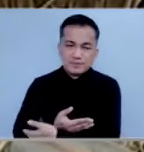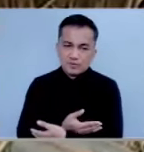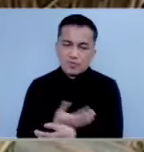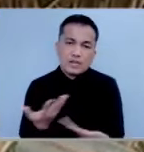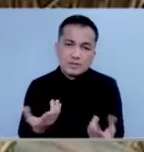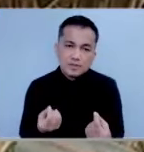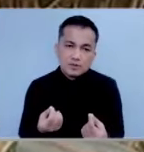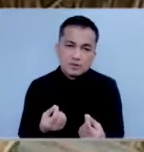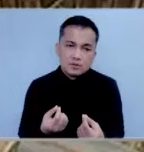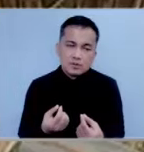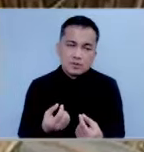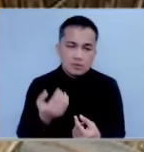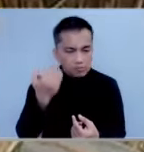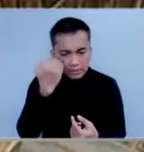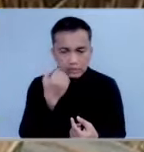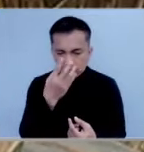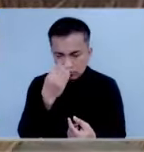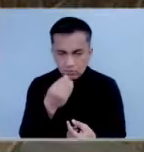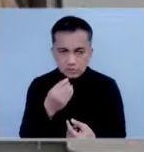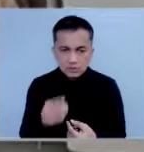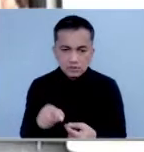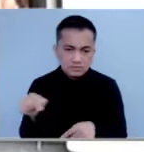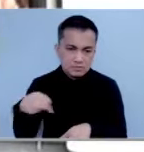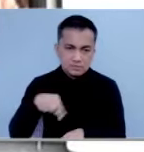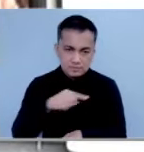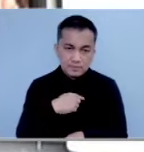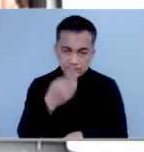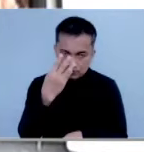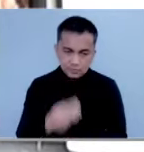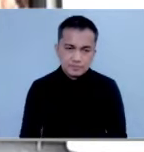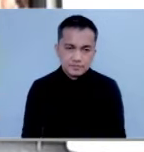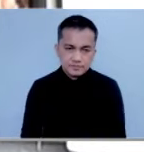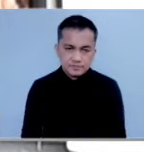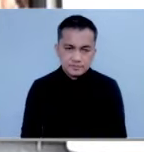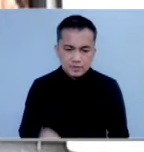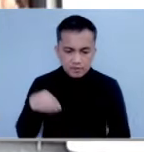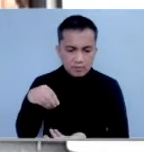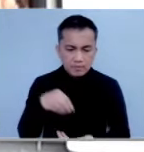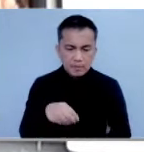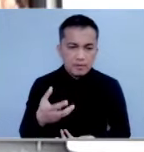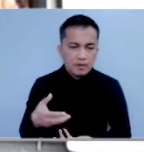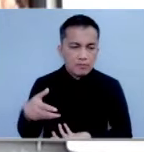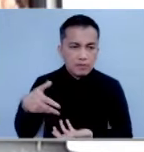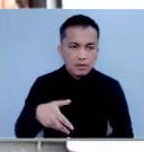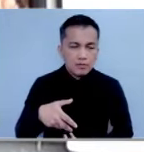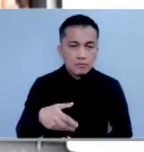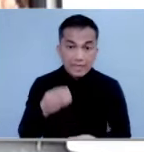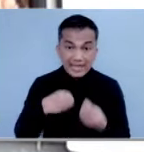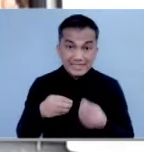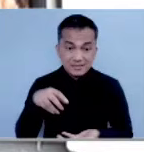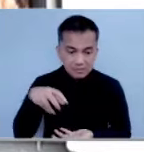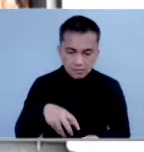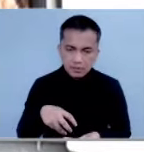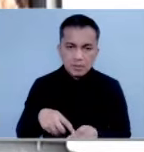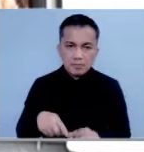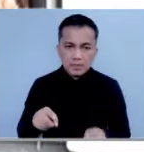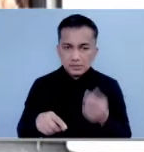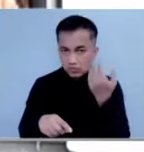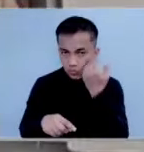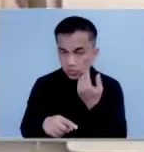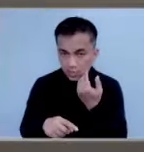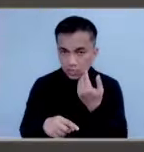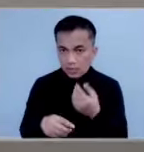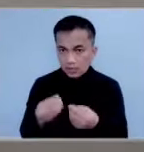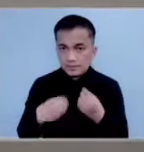kami sa biyahe, kaya itutulong namin talaga. Nagbaon kami pero syempre hindi naman enough yung dala namin